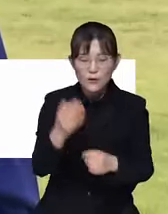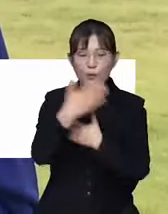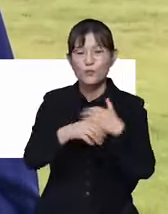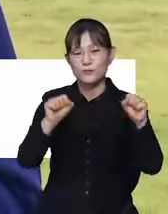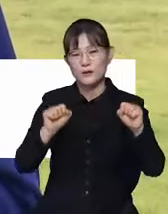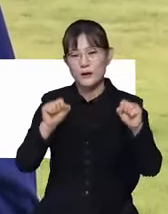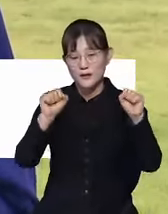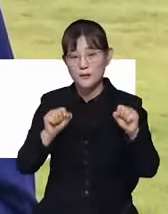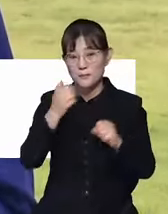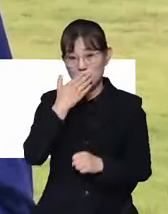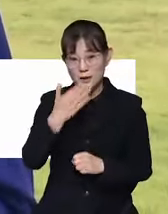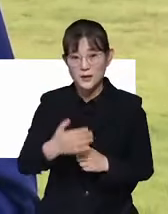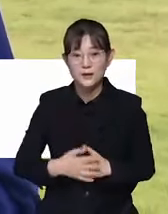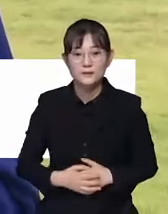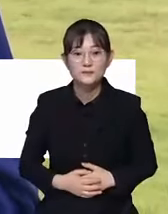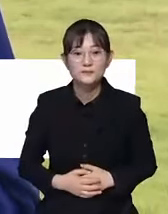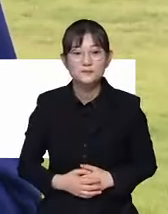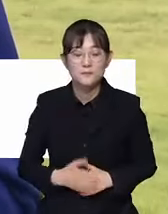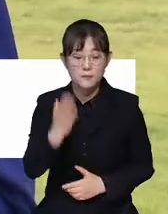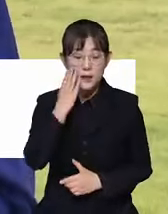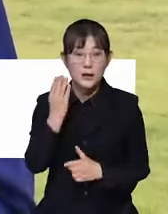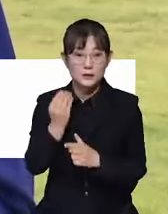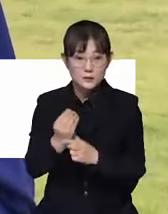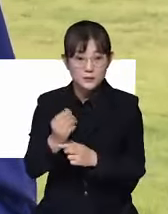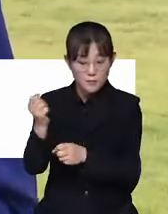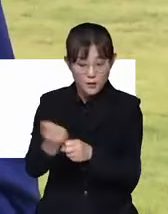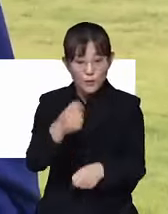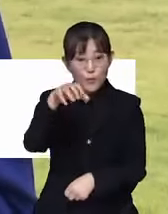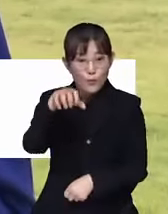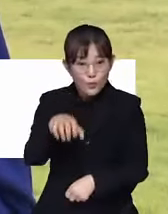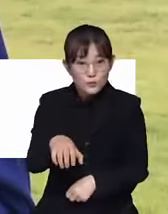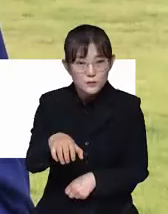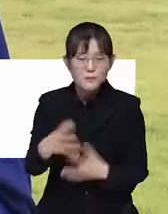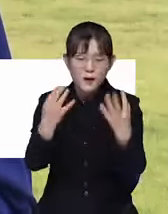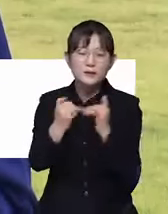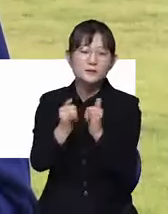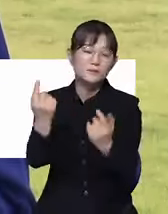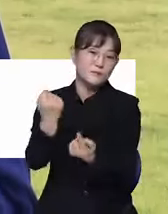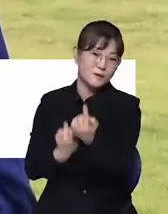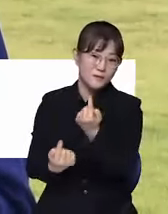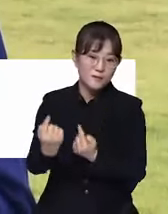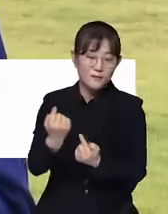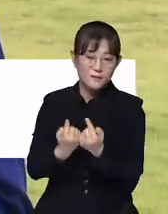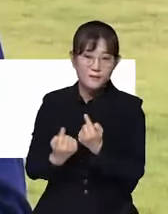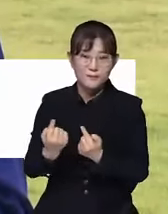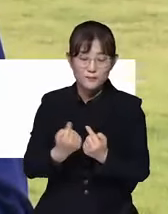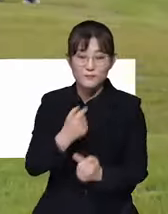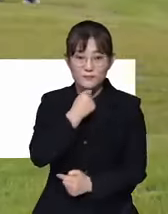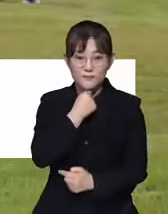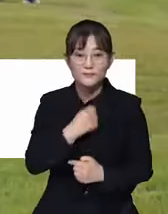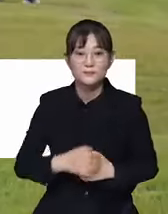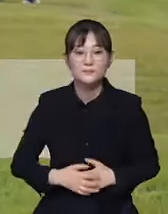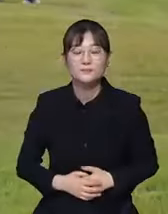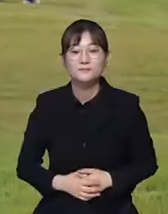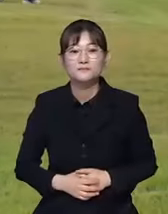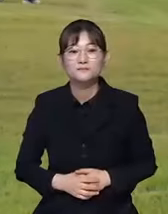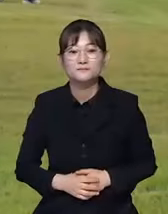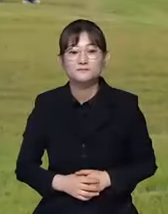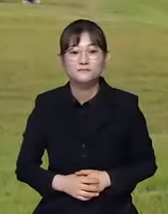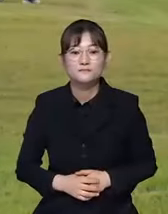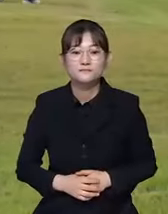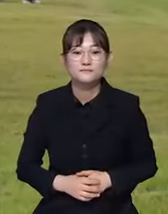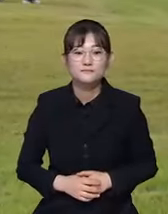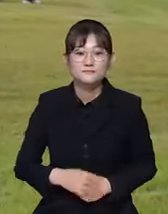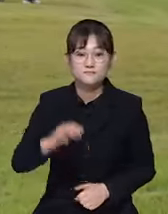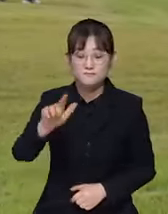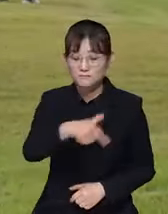됐기 때문에 파순 파장을에 87월이기 때문에 많은 분들이 와서 잘 활용했으면 좋겠고요 특히